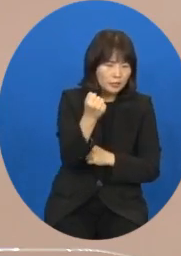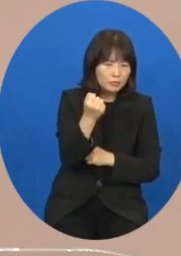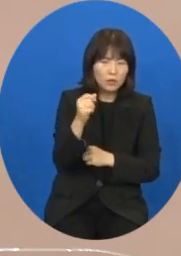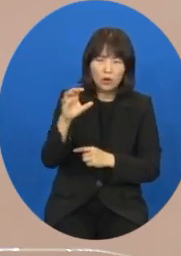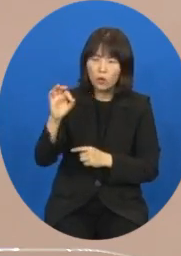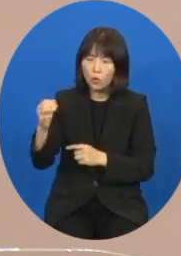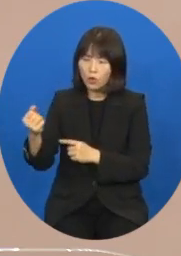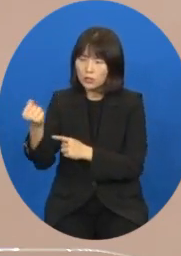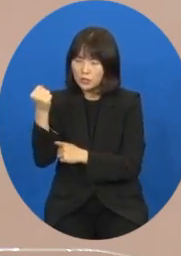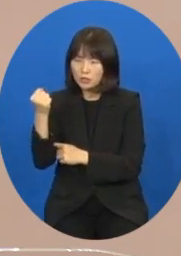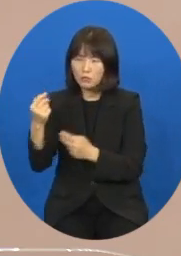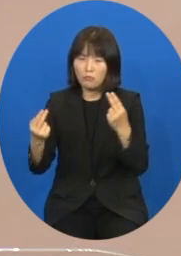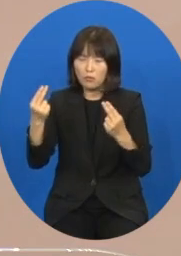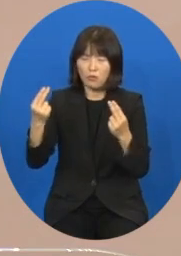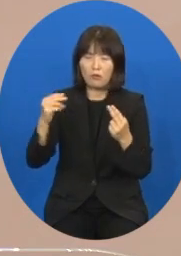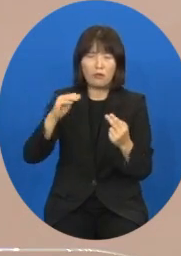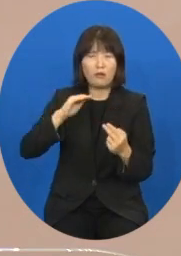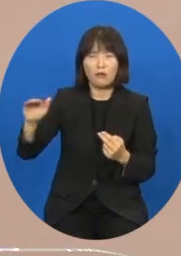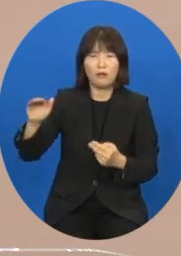돼요.